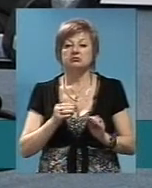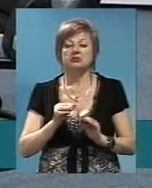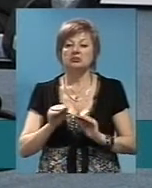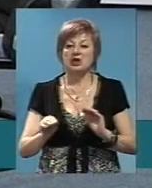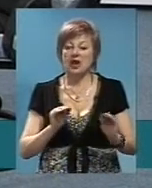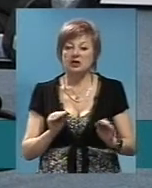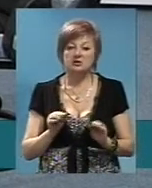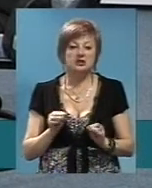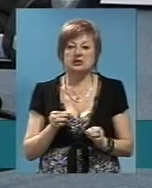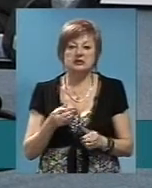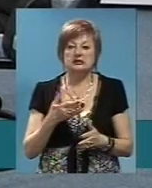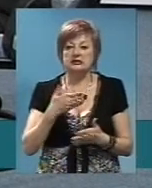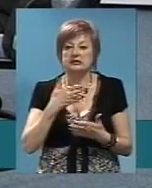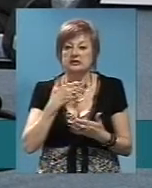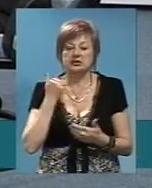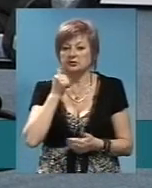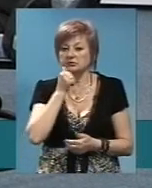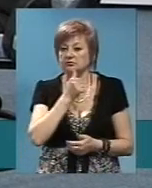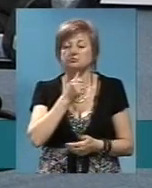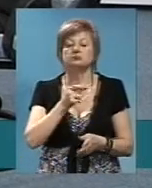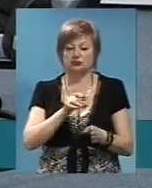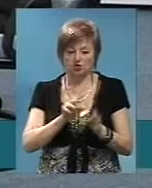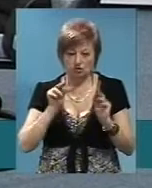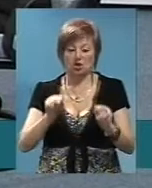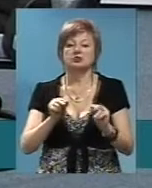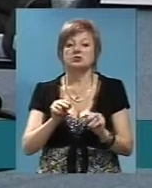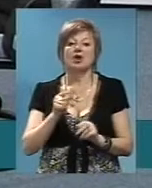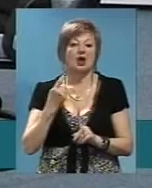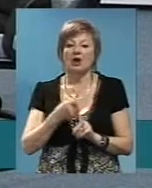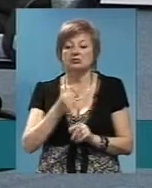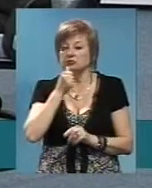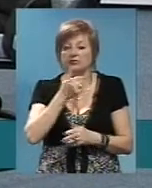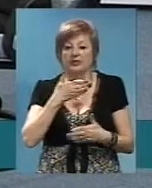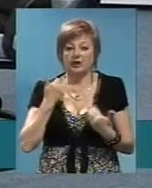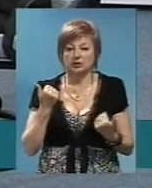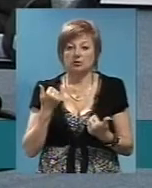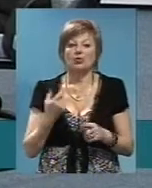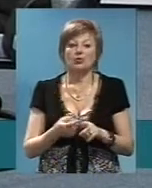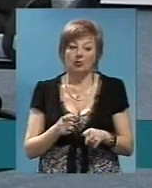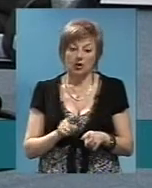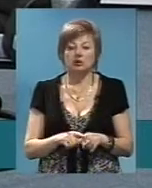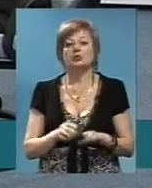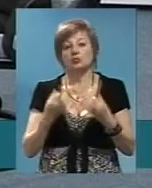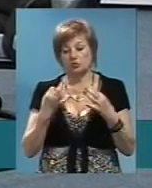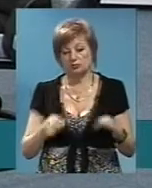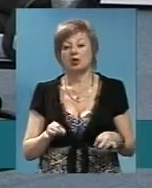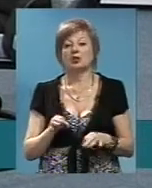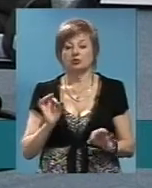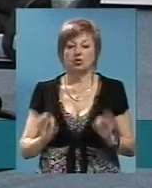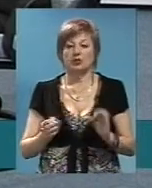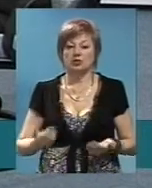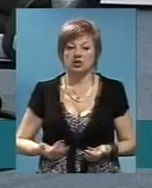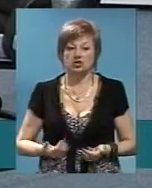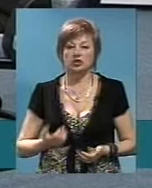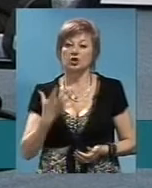і немає тіньової заробітної плати. І показники ці дозволяють громаді нормально жити. І ще одне